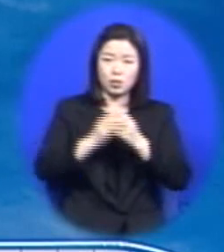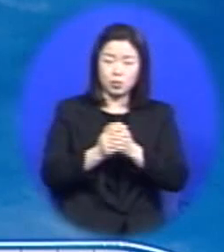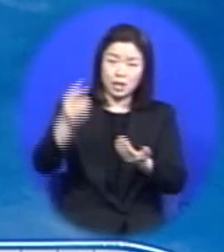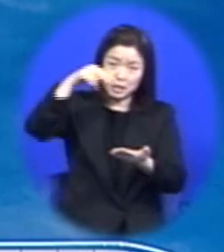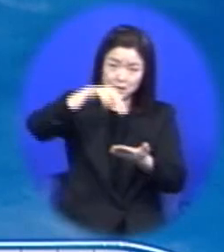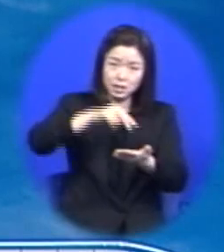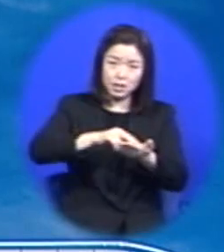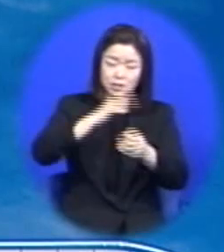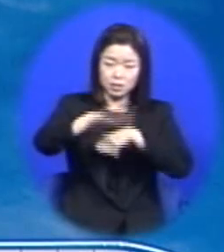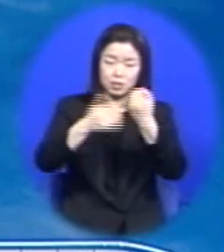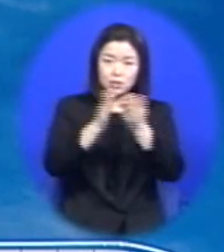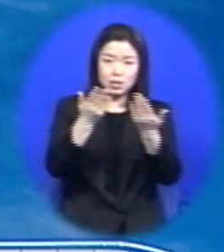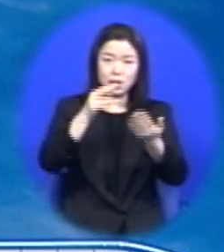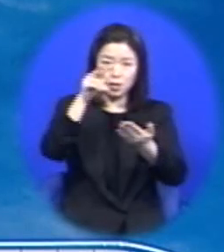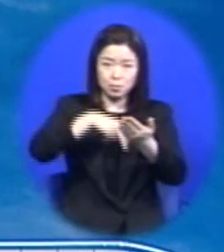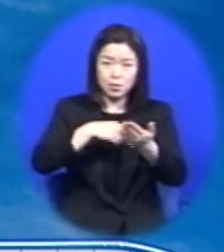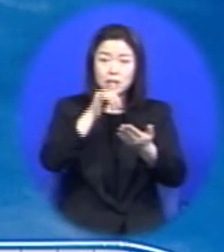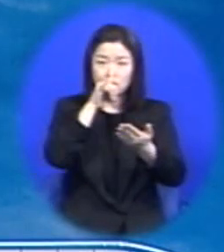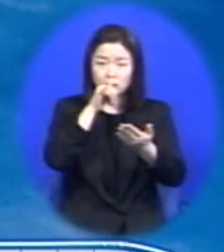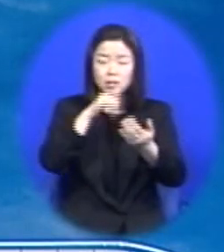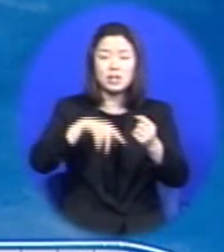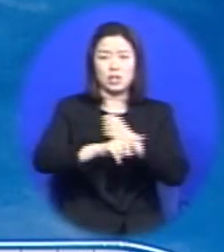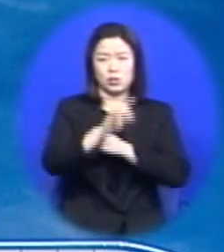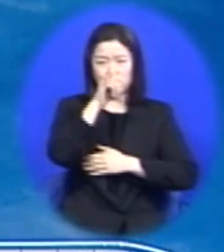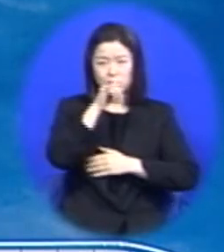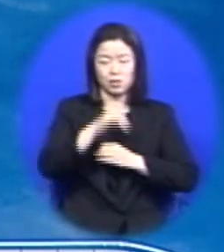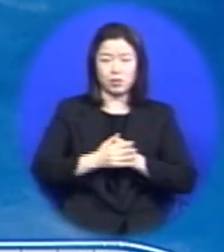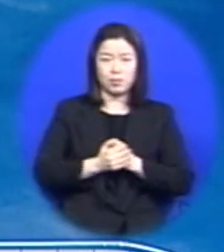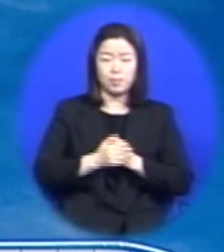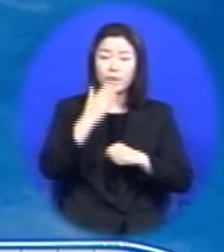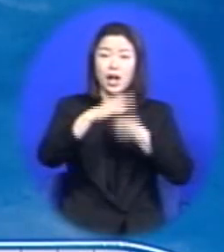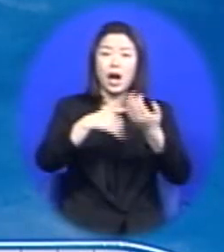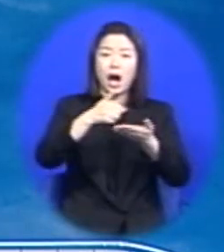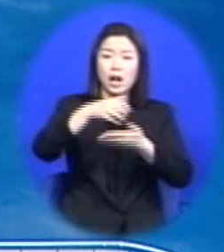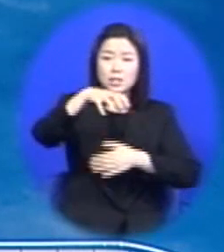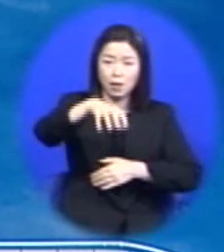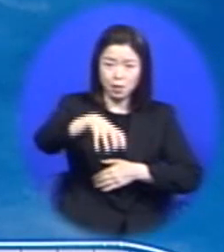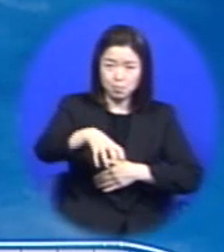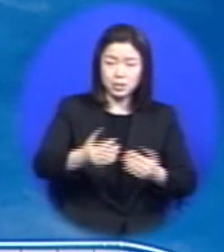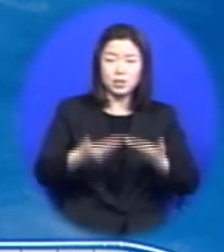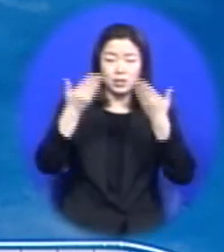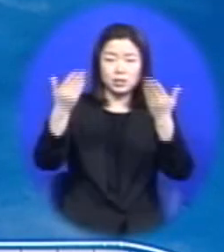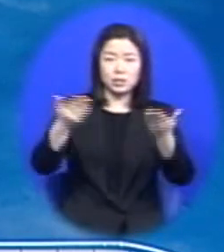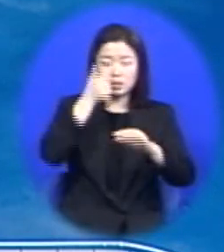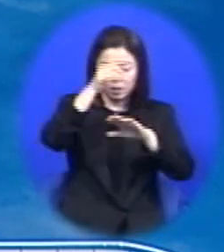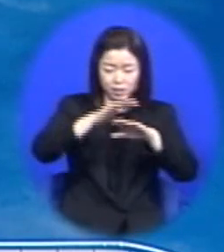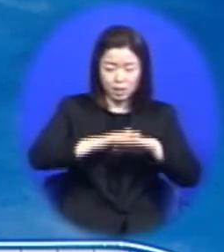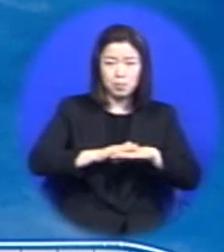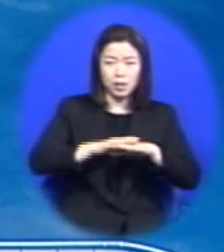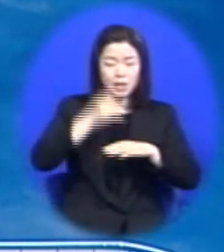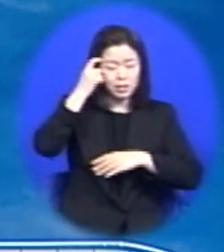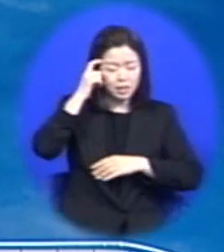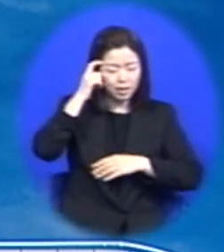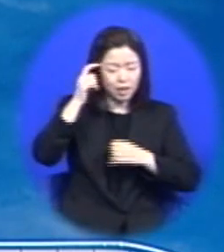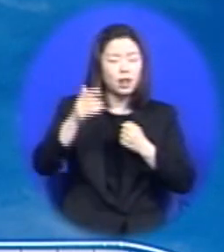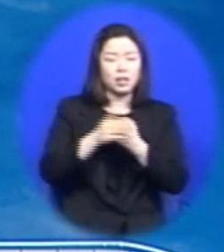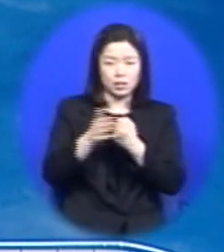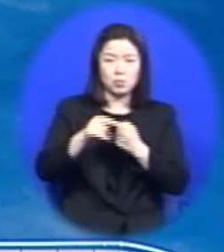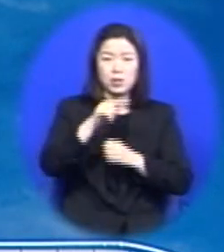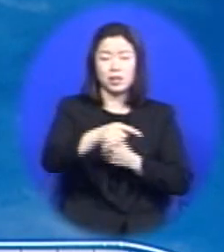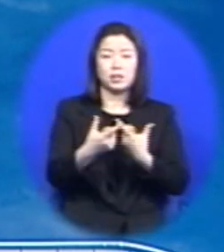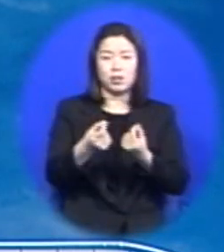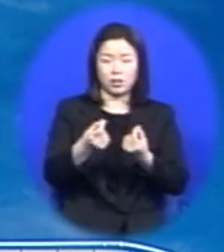하고 하는 이유가 있어요. 하나님 앞에서 드리는 예배를 생각하니까 그렇게